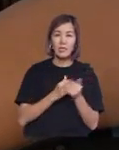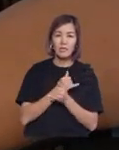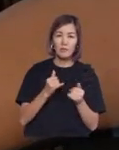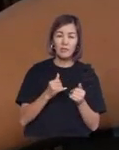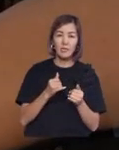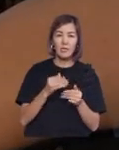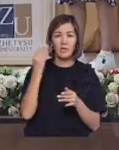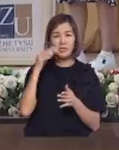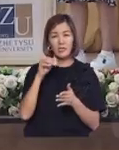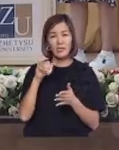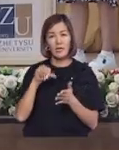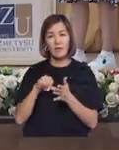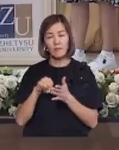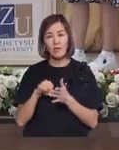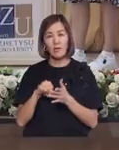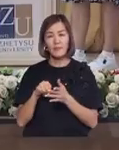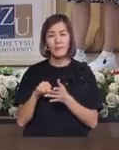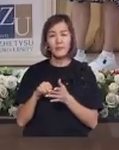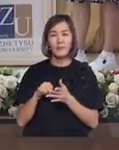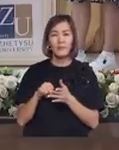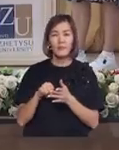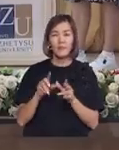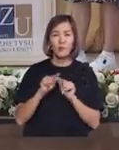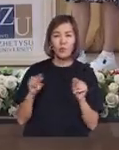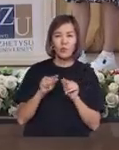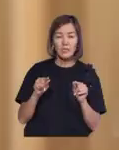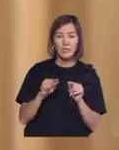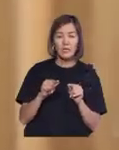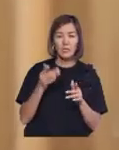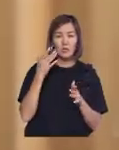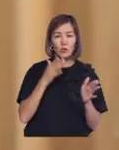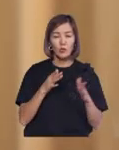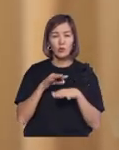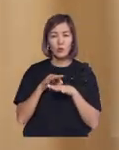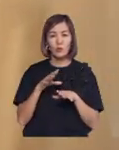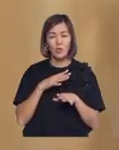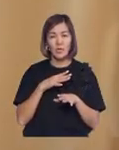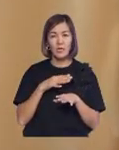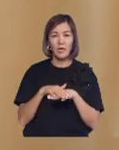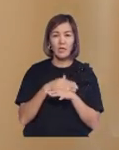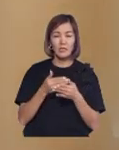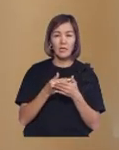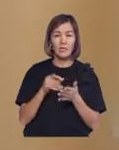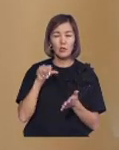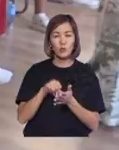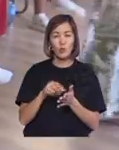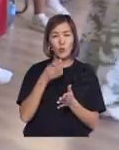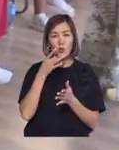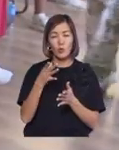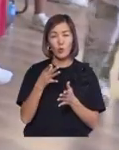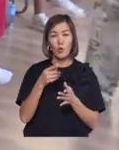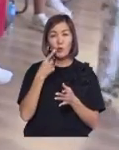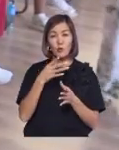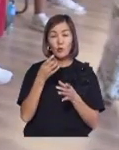сала қызметкерлері жат ағымға еріп кетпеуге қатысты үгіт насихатты жүйелі жүргізу керек. Ол үшін халық алдында сөйлеу